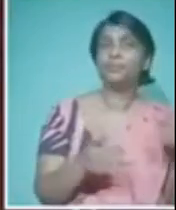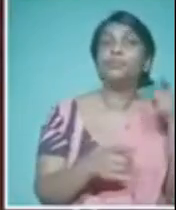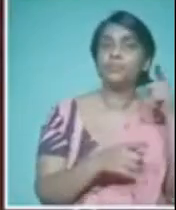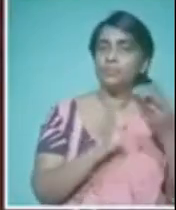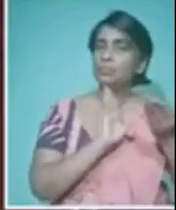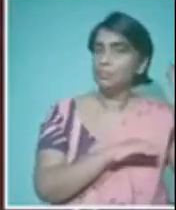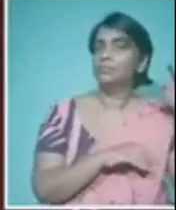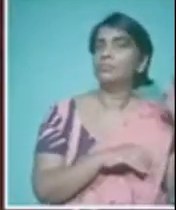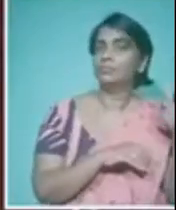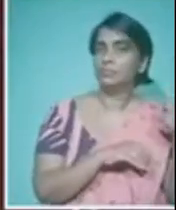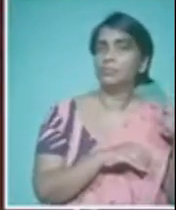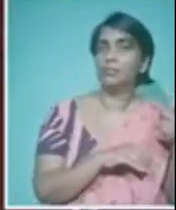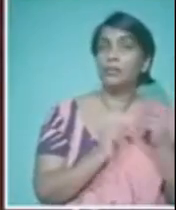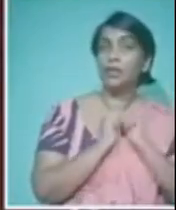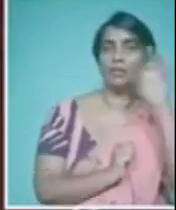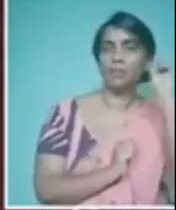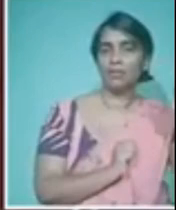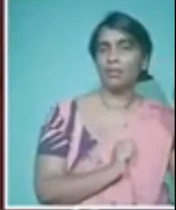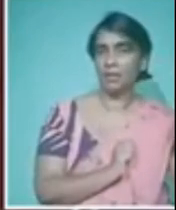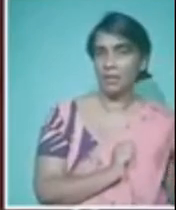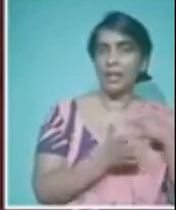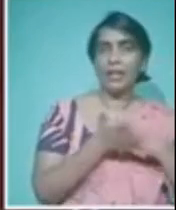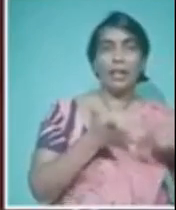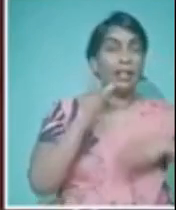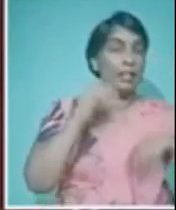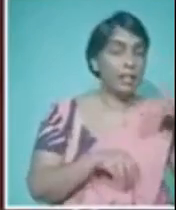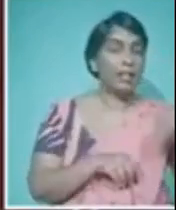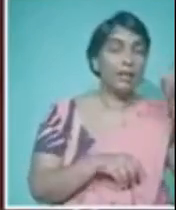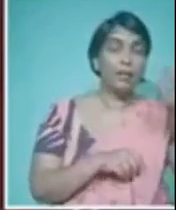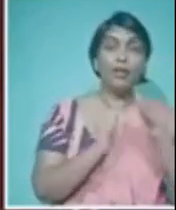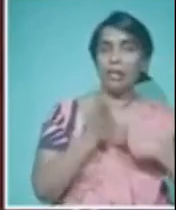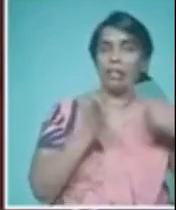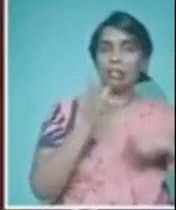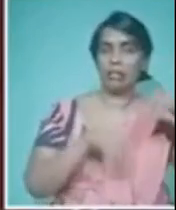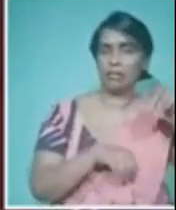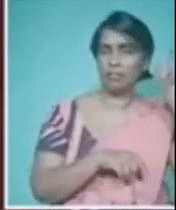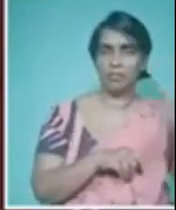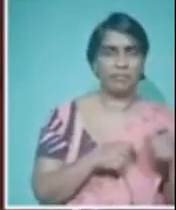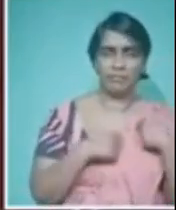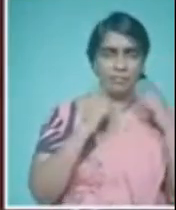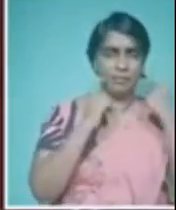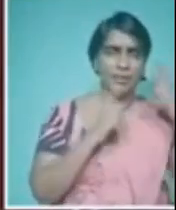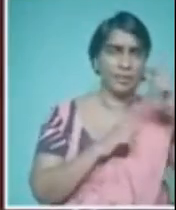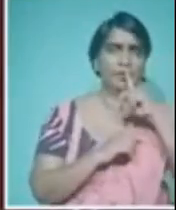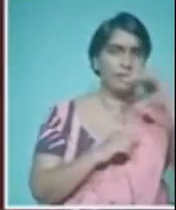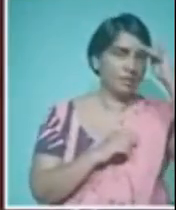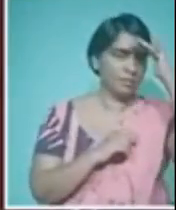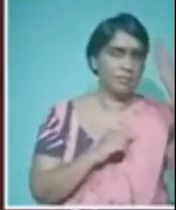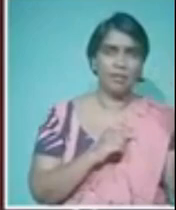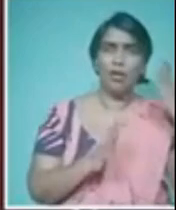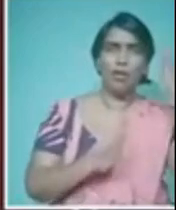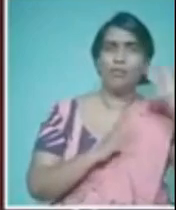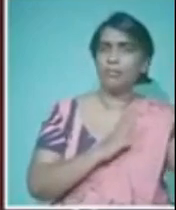ඒගොල්ලෝ කාලයක් තිස්සේ මේක රස්සාවල් බෙදනවා. දේශපාලඥයා තමයි රස්සාවල් බෙදන්නේ. මන් දන්නේ නියෝජ්‍ය කතානායකතුමනි